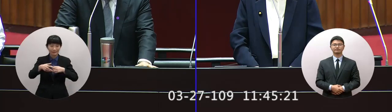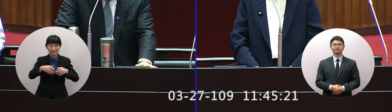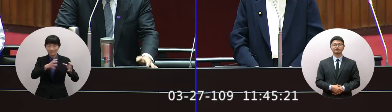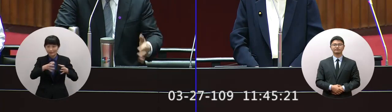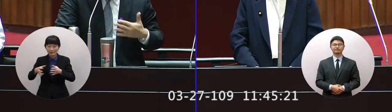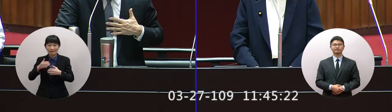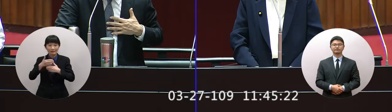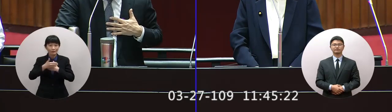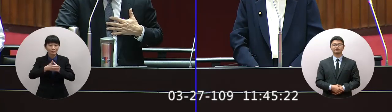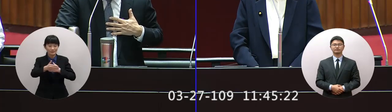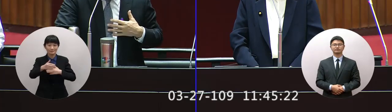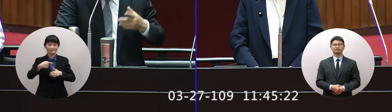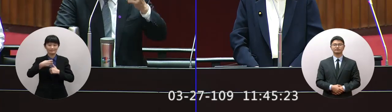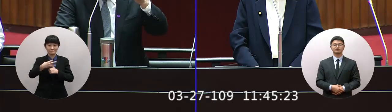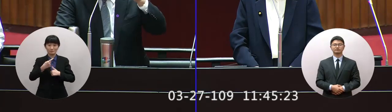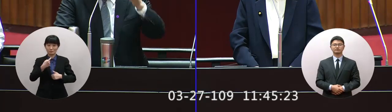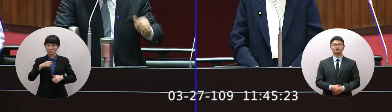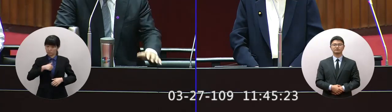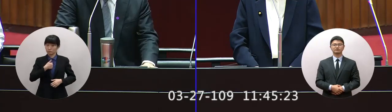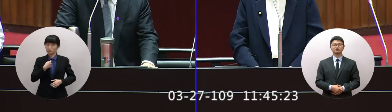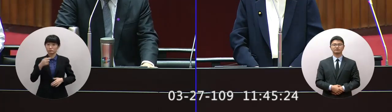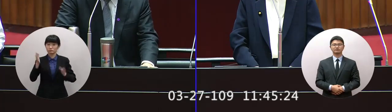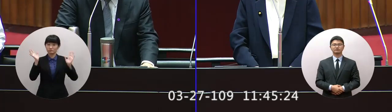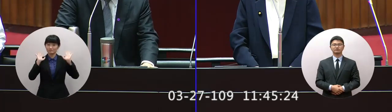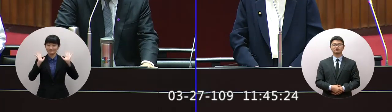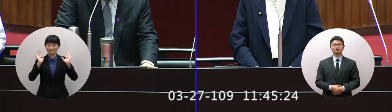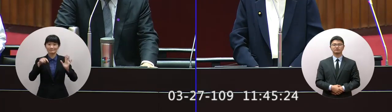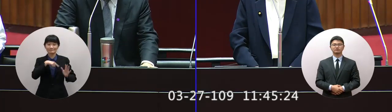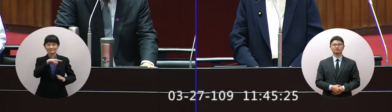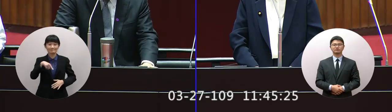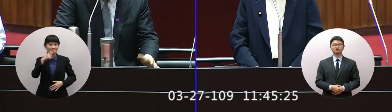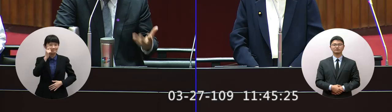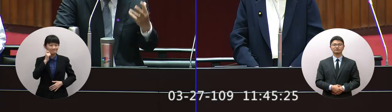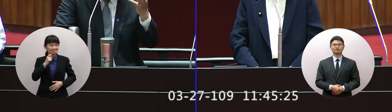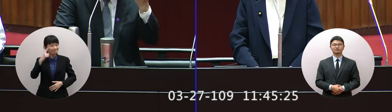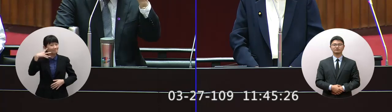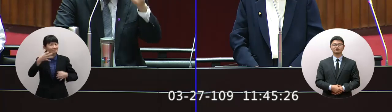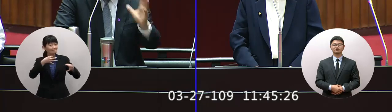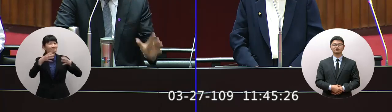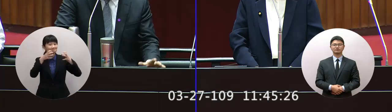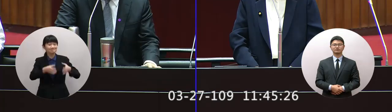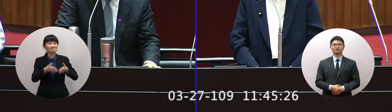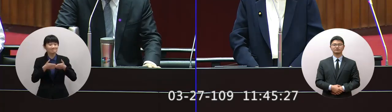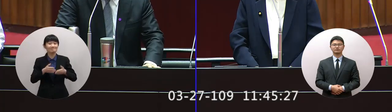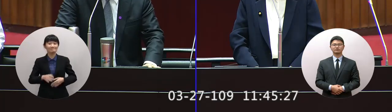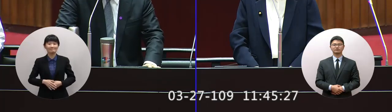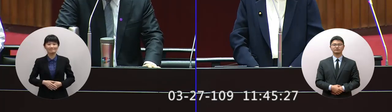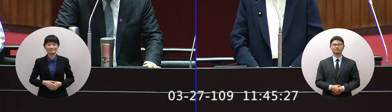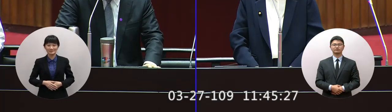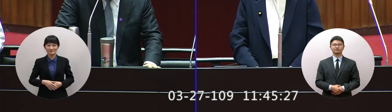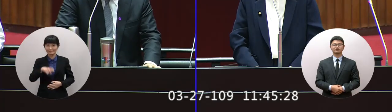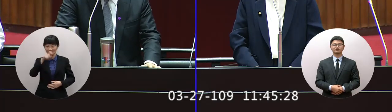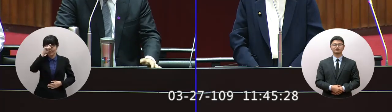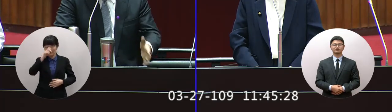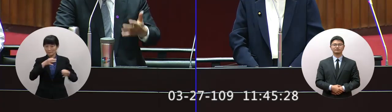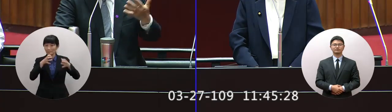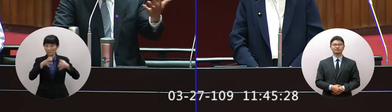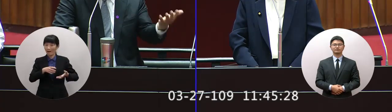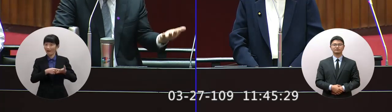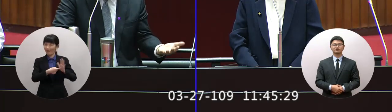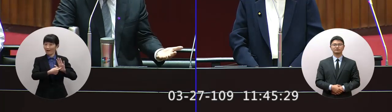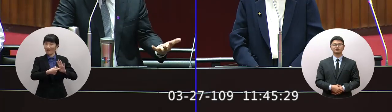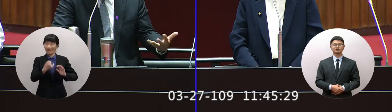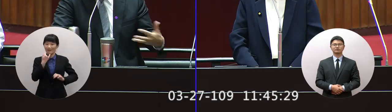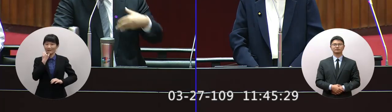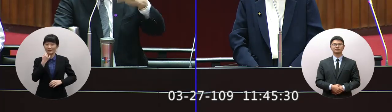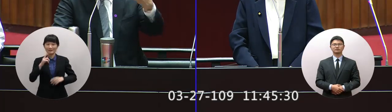其实我的孩子他们也是往这一方面在走，也是希望能够有一些表现。他常